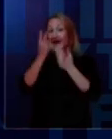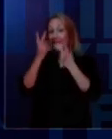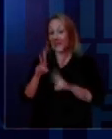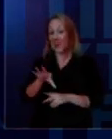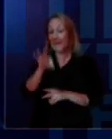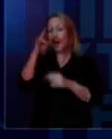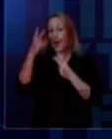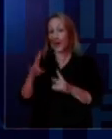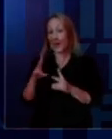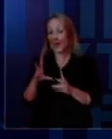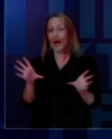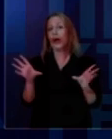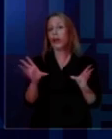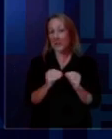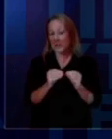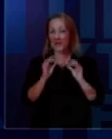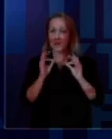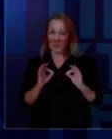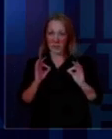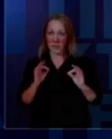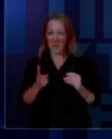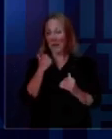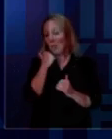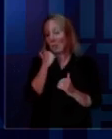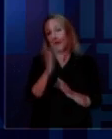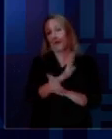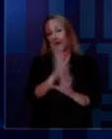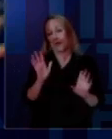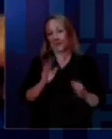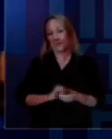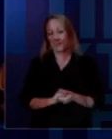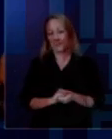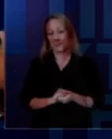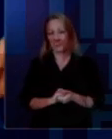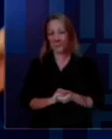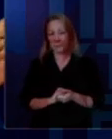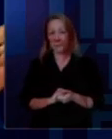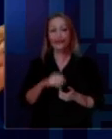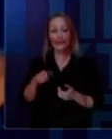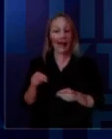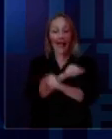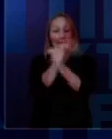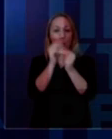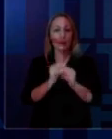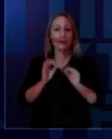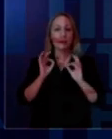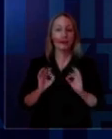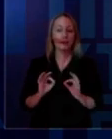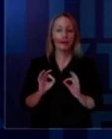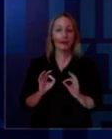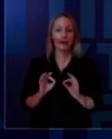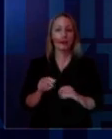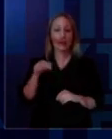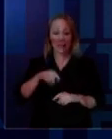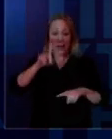συνδυασμένη προφανώς και με πλήρη ανικανότητα. Το αποτέλεσμα πάντως είναι ότι